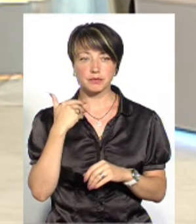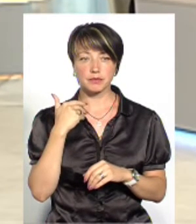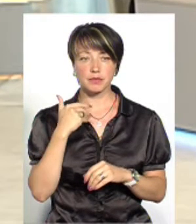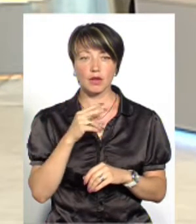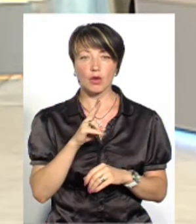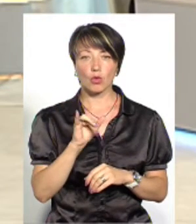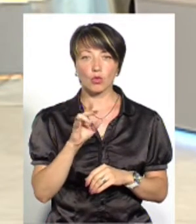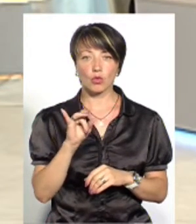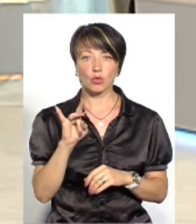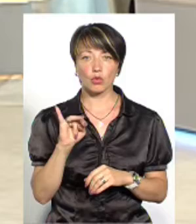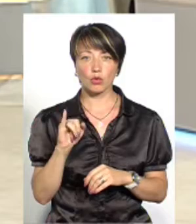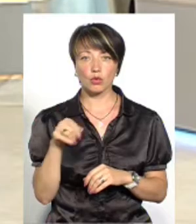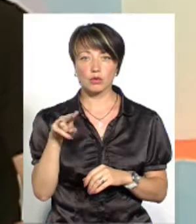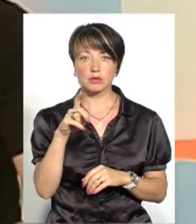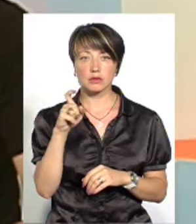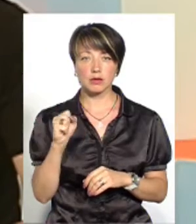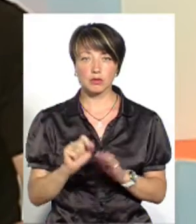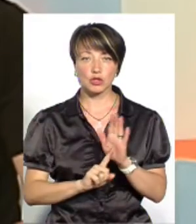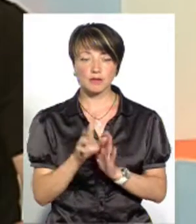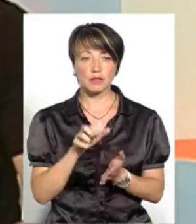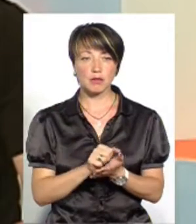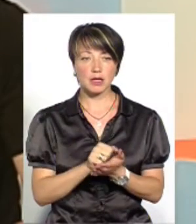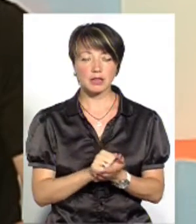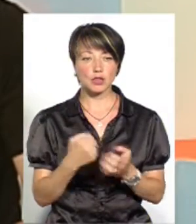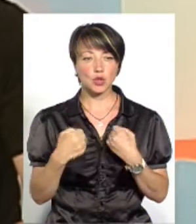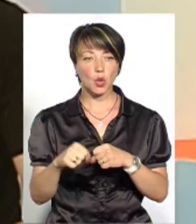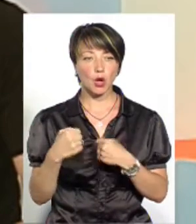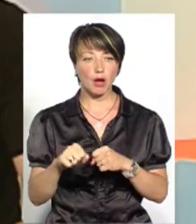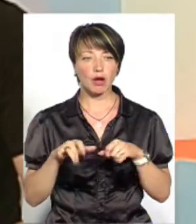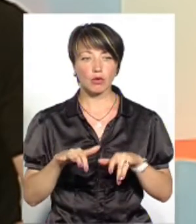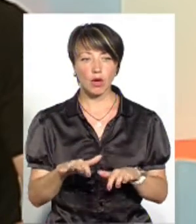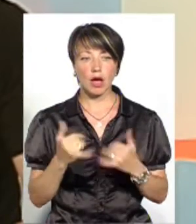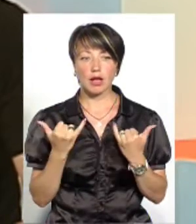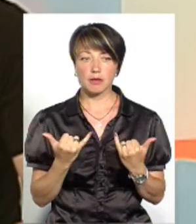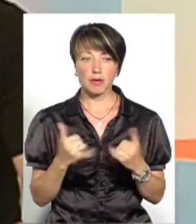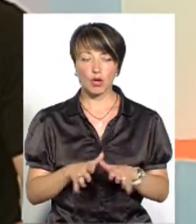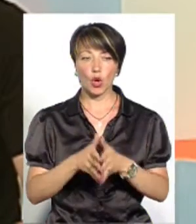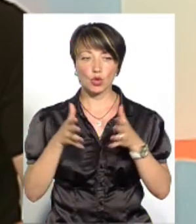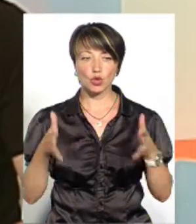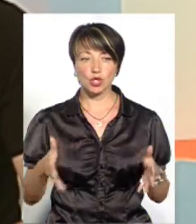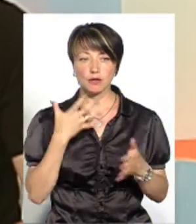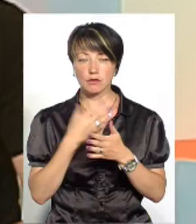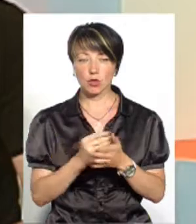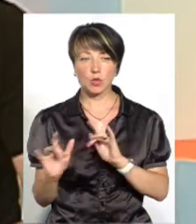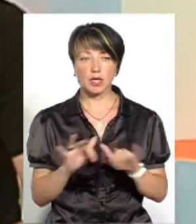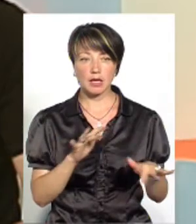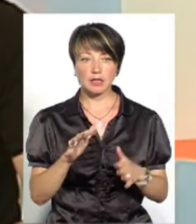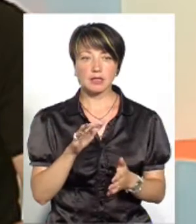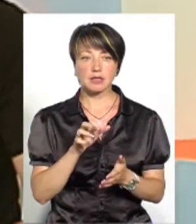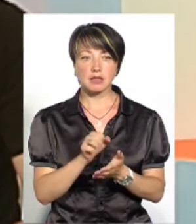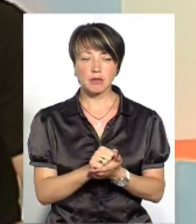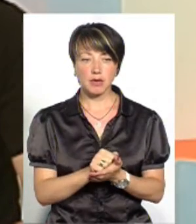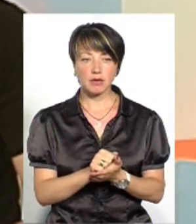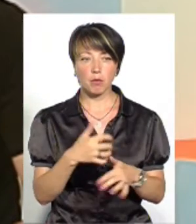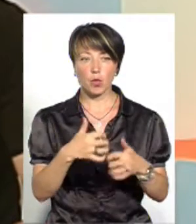Олег Кукуруза, який почав займатися столяркою, а тепер розширив свою діяльність, тепер вже